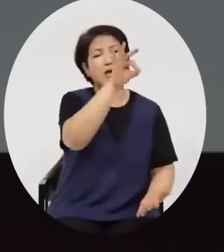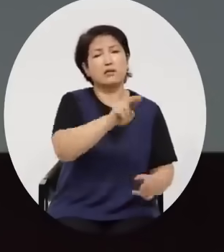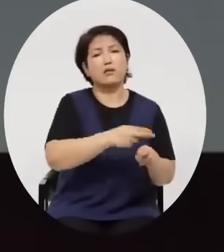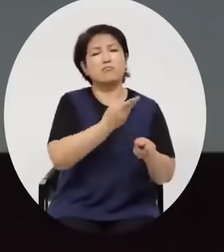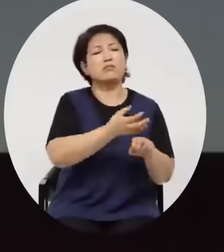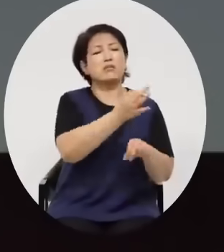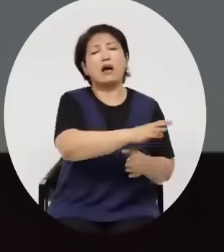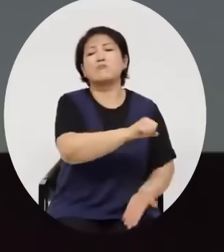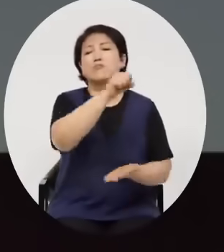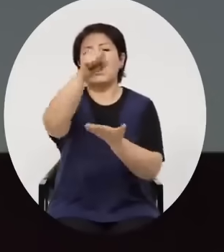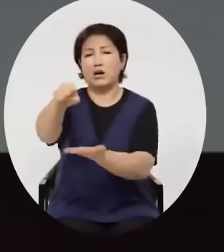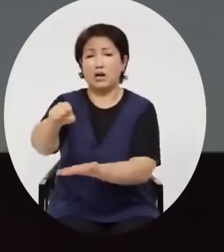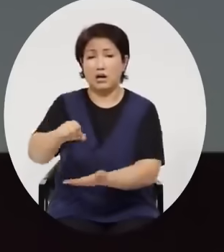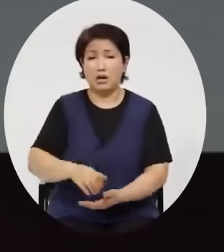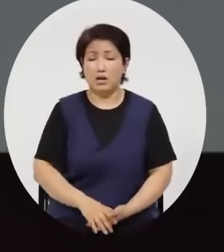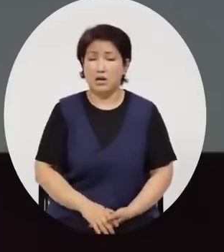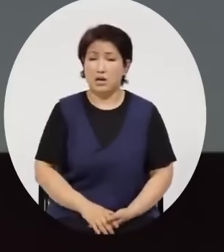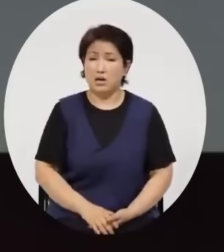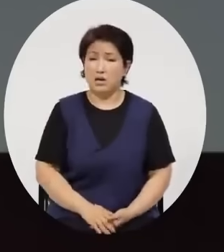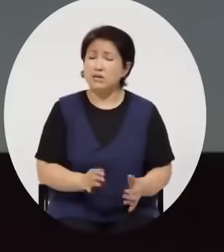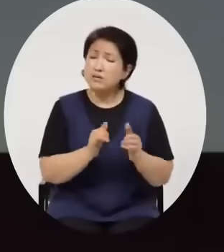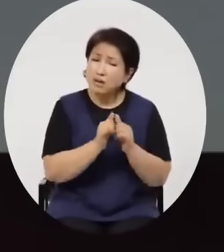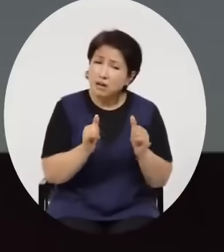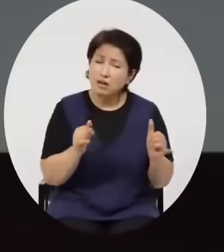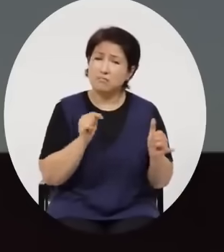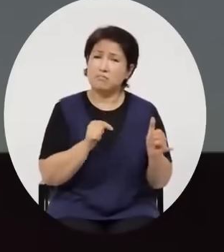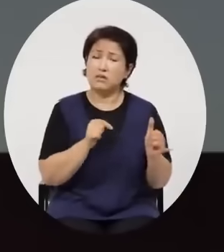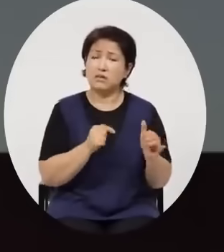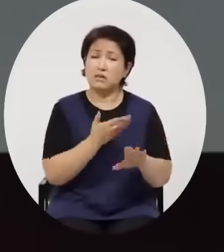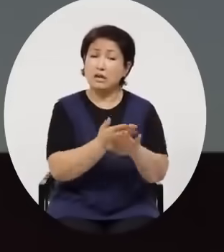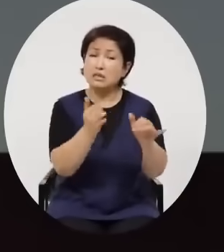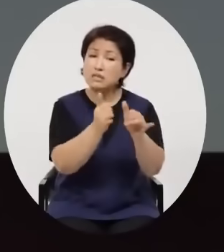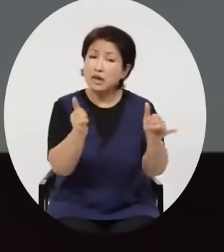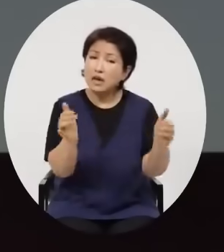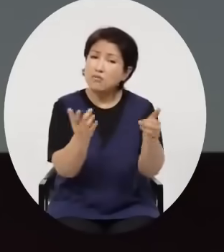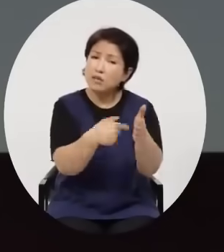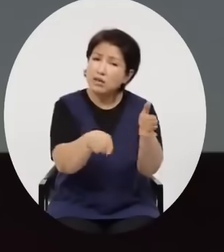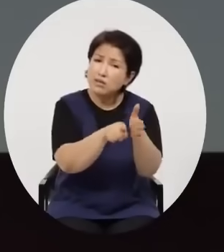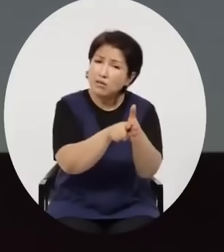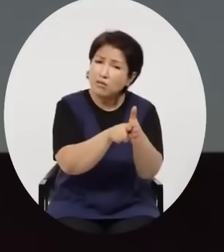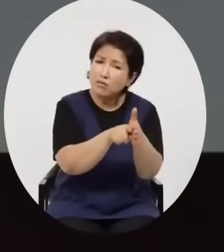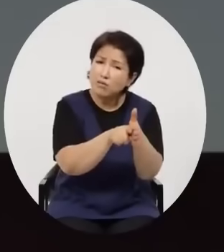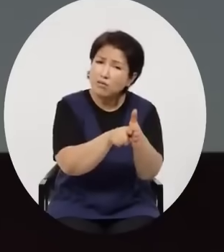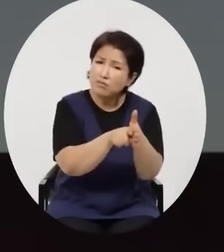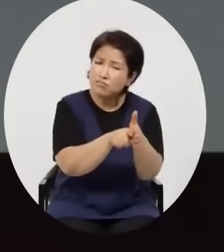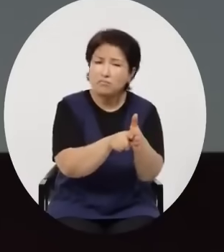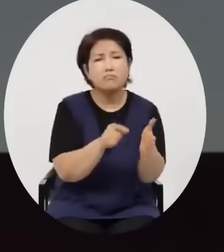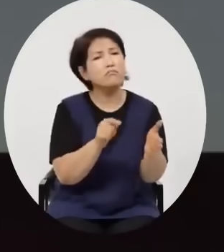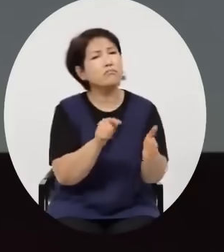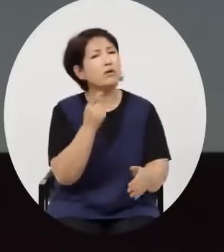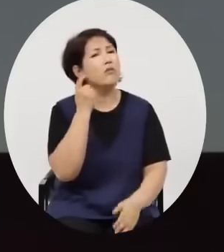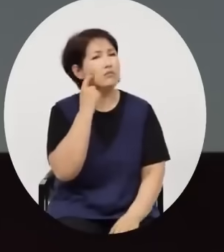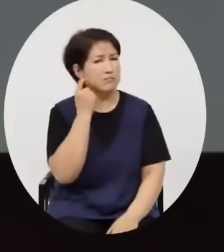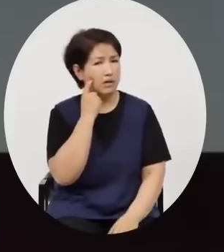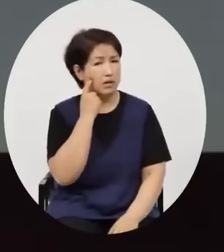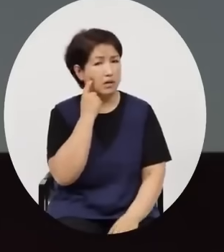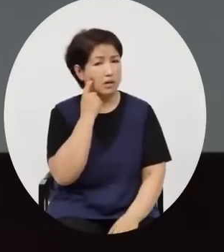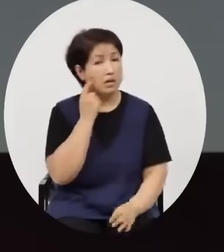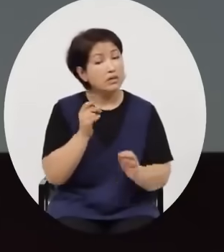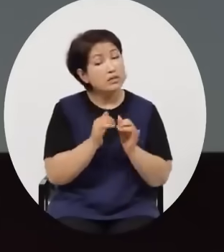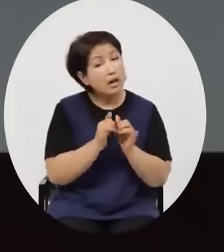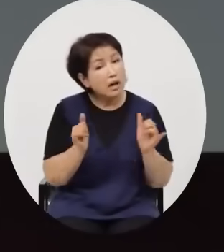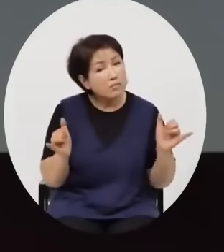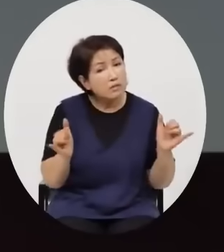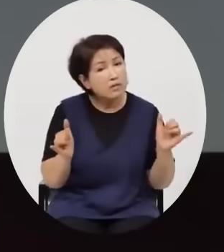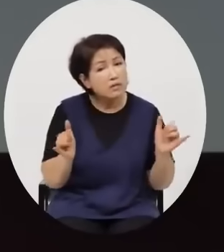그래서 우리가 사람이 남을 생각한다, 그건 거짓말. 사람은 누구밖에 생각할 줄